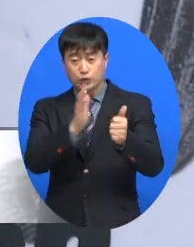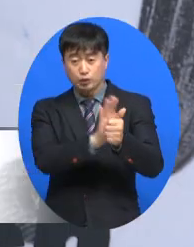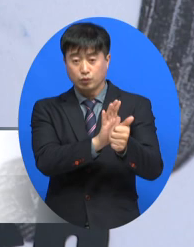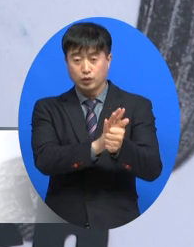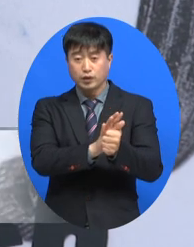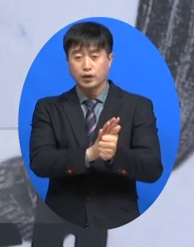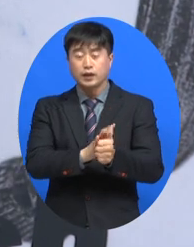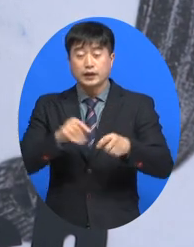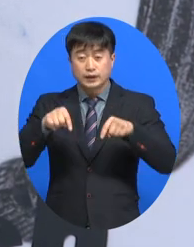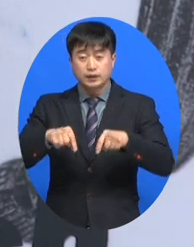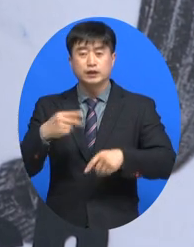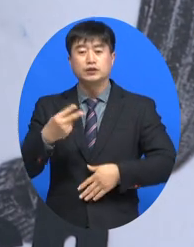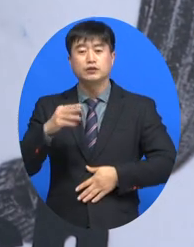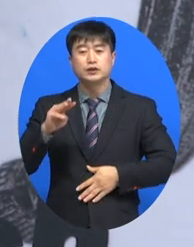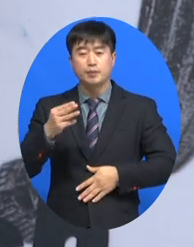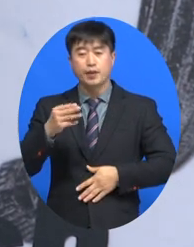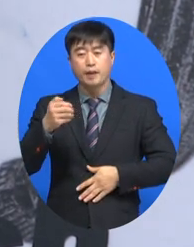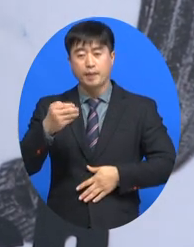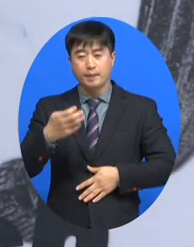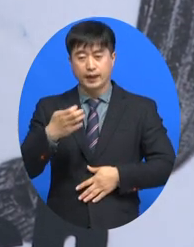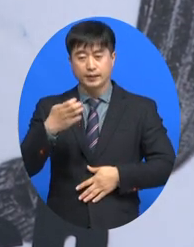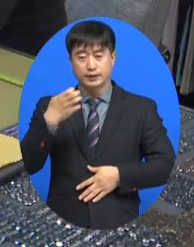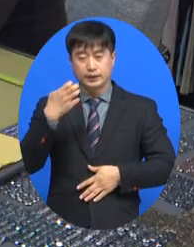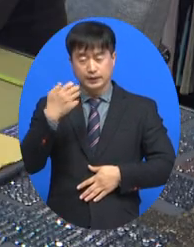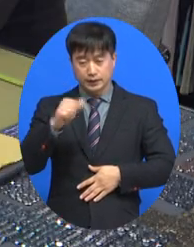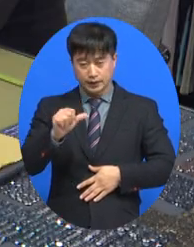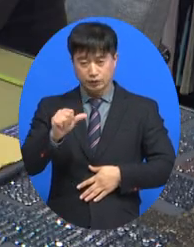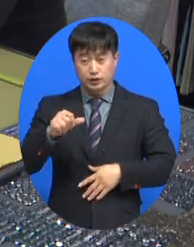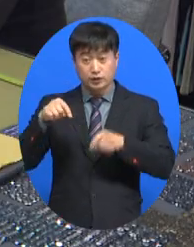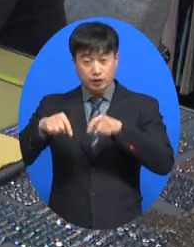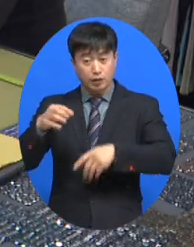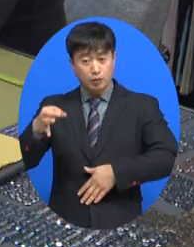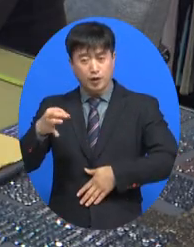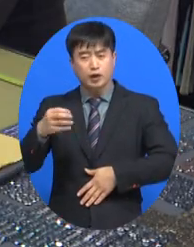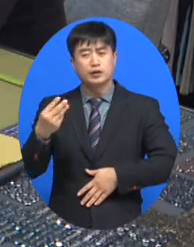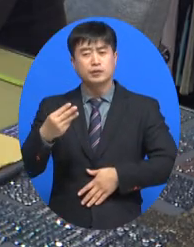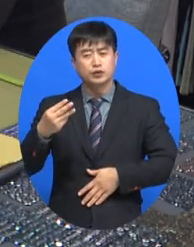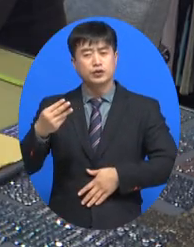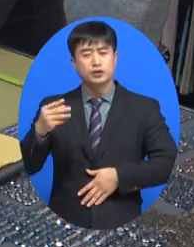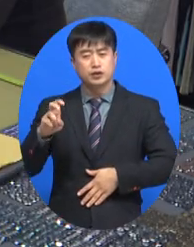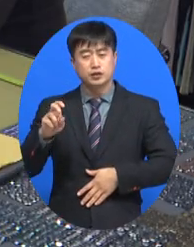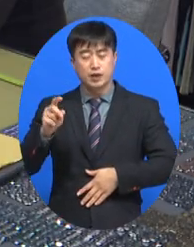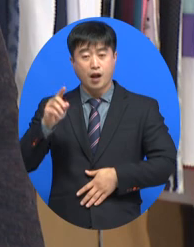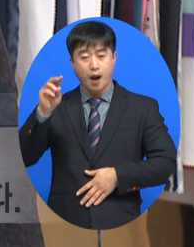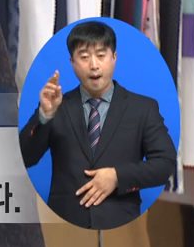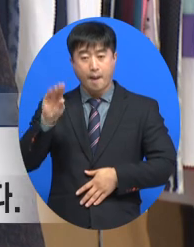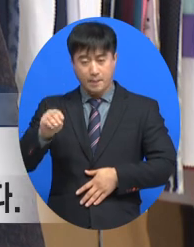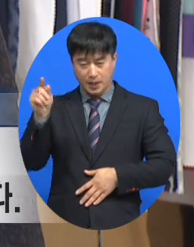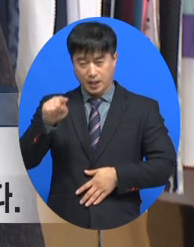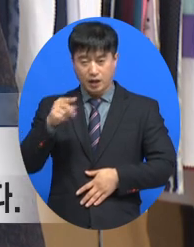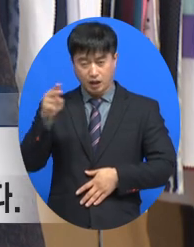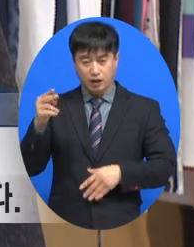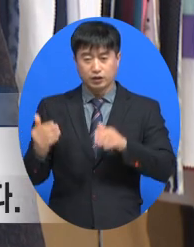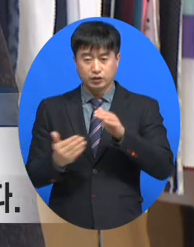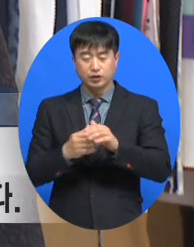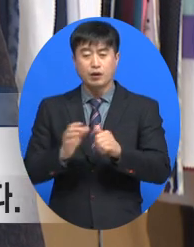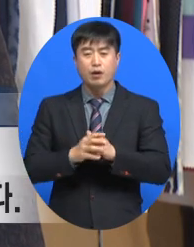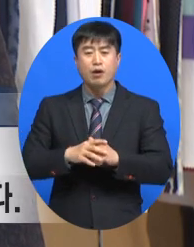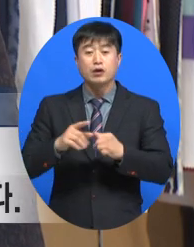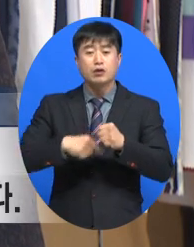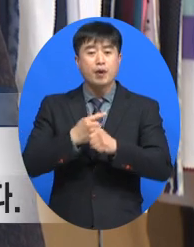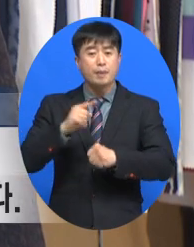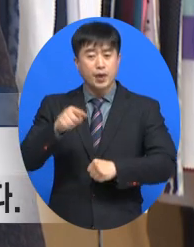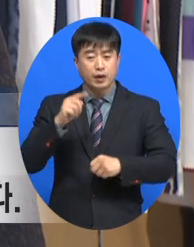참가를 도와 상담 2300 46건 상담액 3021만 불을 달성했습니다 연간 100회사를